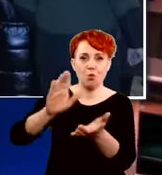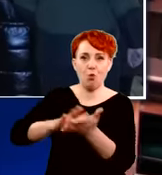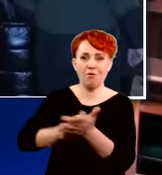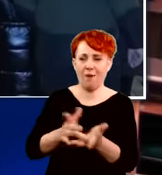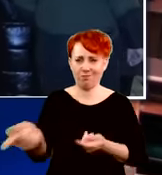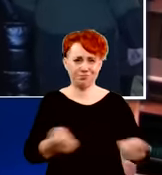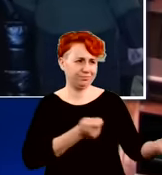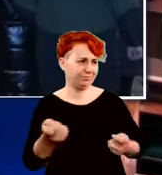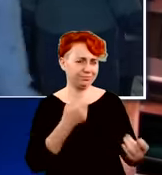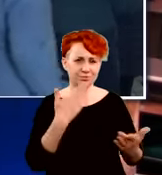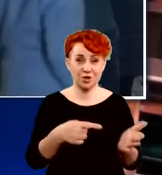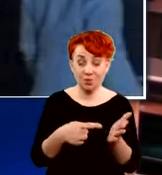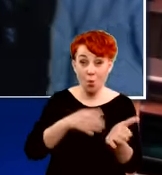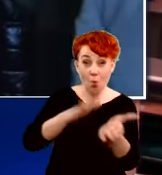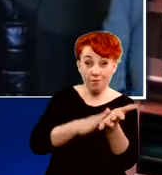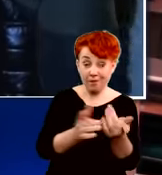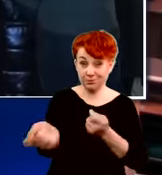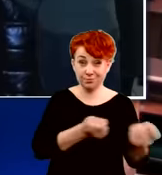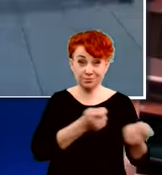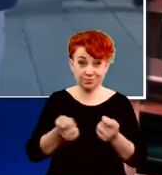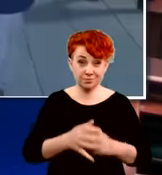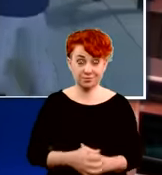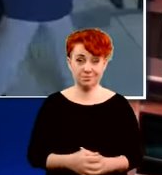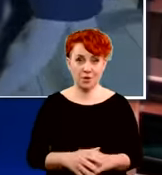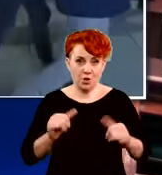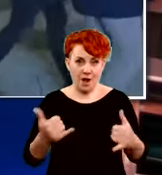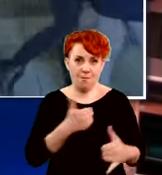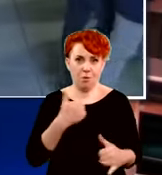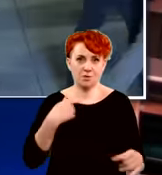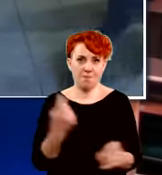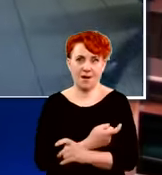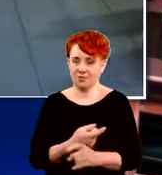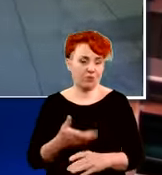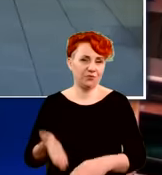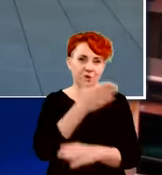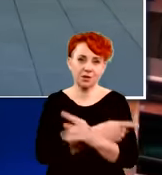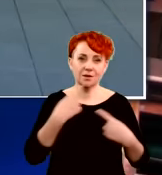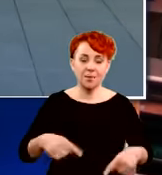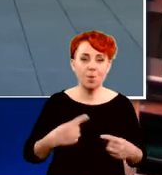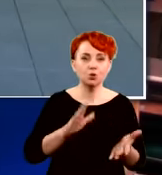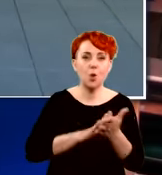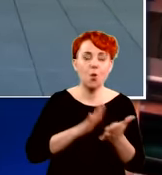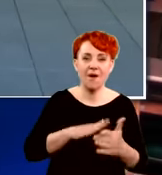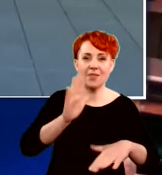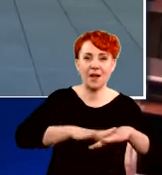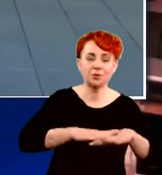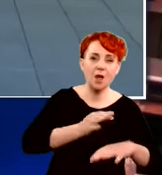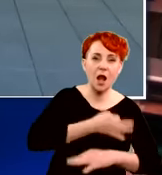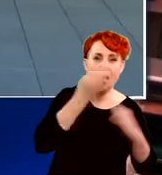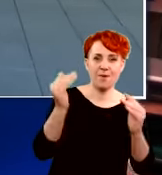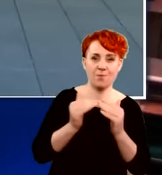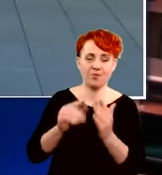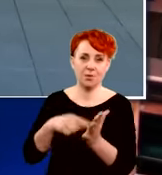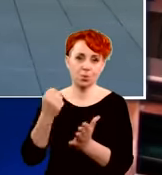uchwałami przez nową koalicję 13 grudnia polskim państwem. To nigdy wcześniej nie miało miejsca, żeby uchwała była traktowana wyżej niż ustawa. No i dzisiaj